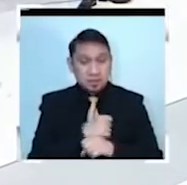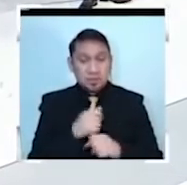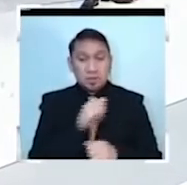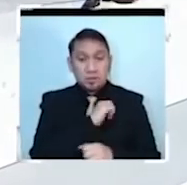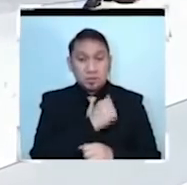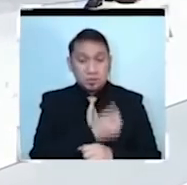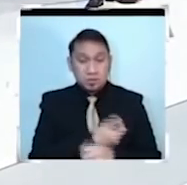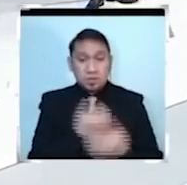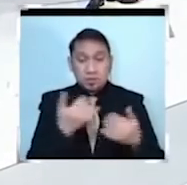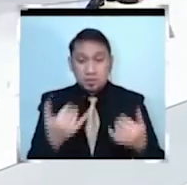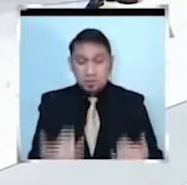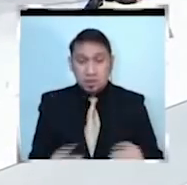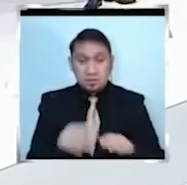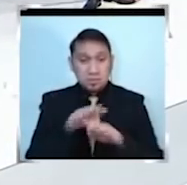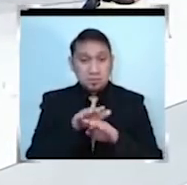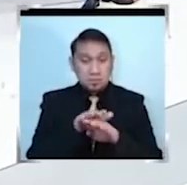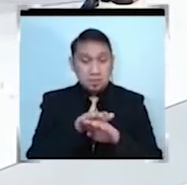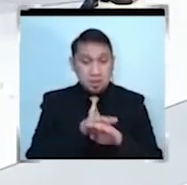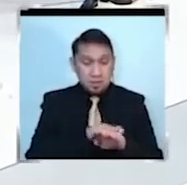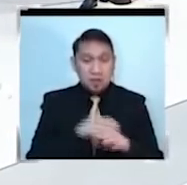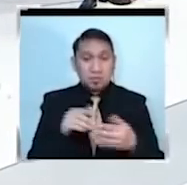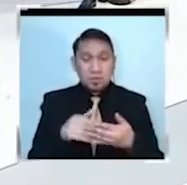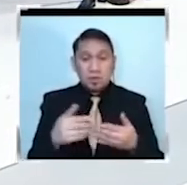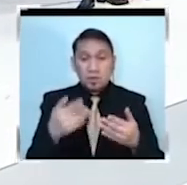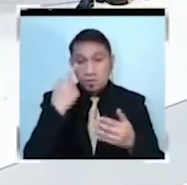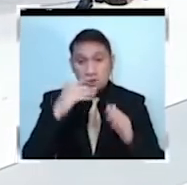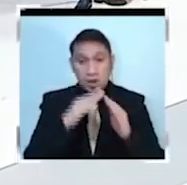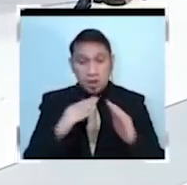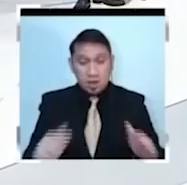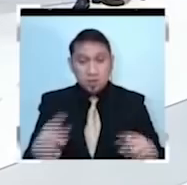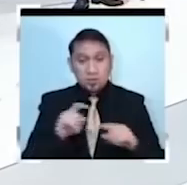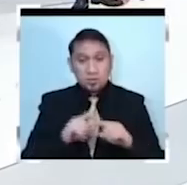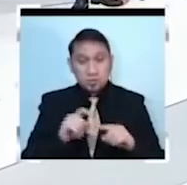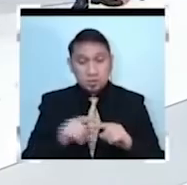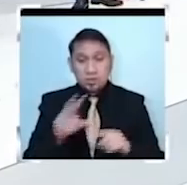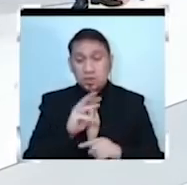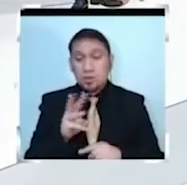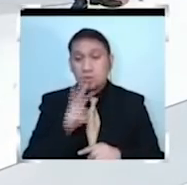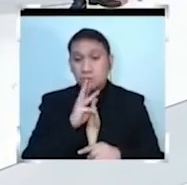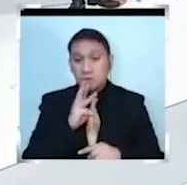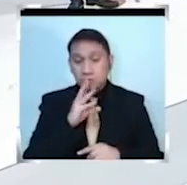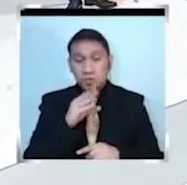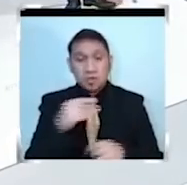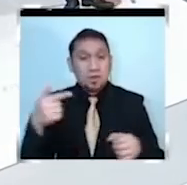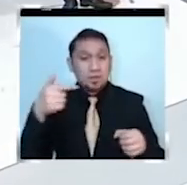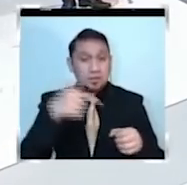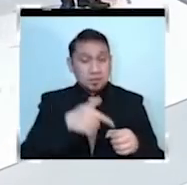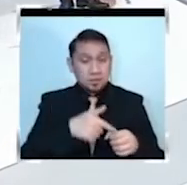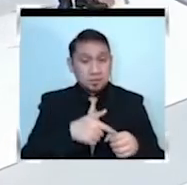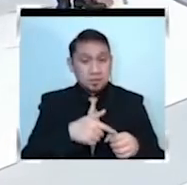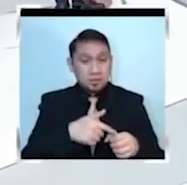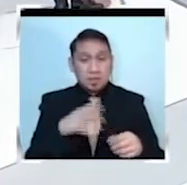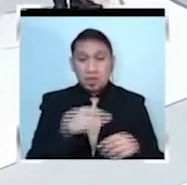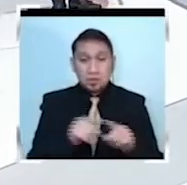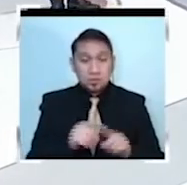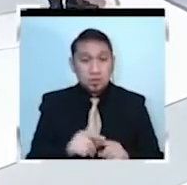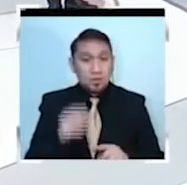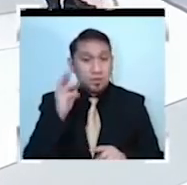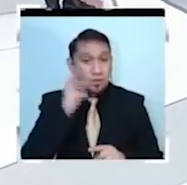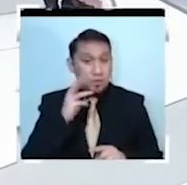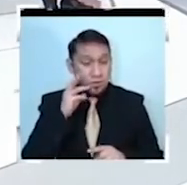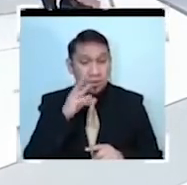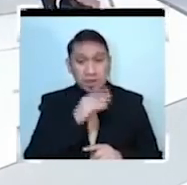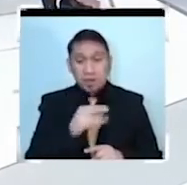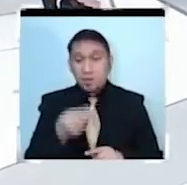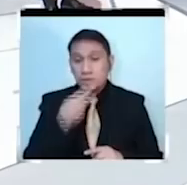sa pabahay, tubig, kuryente at petrolyo. Gayun din sa alak at sigarilyo, serbisyong